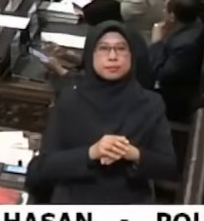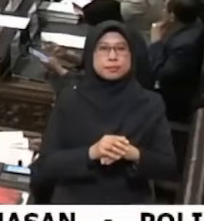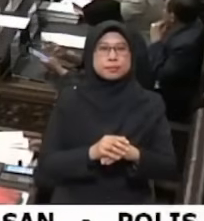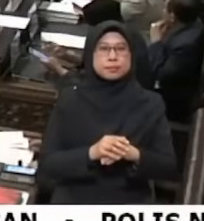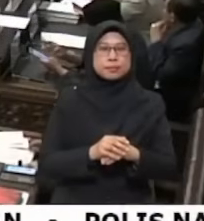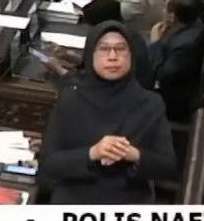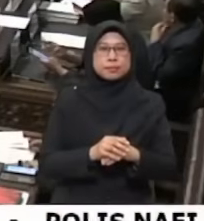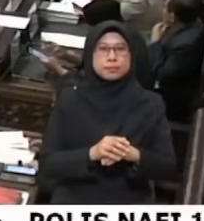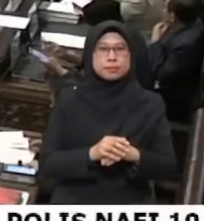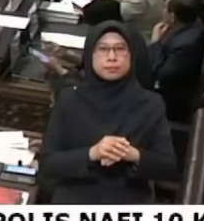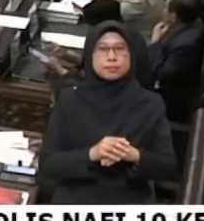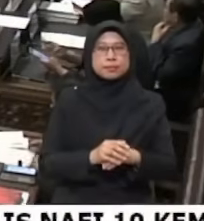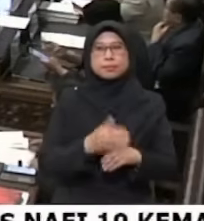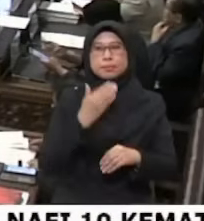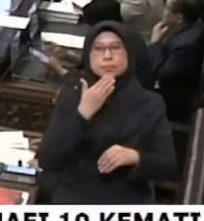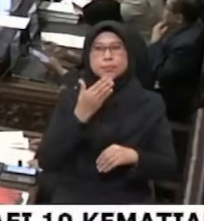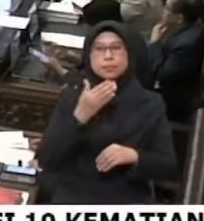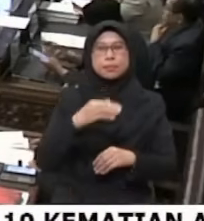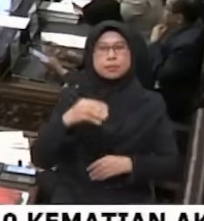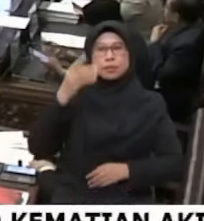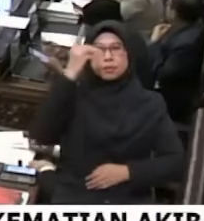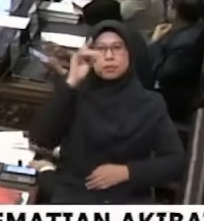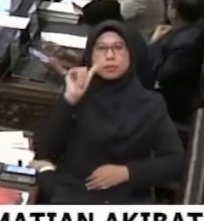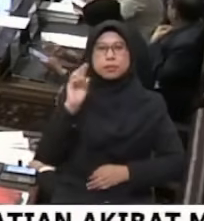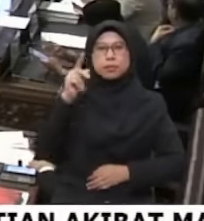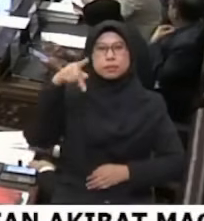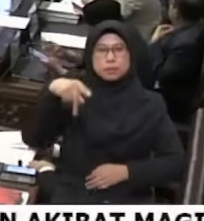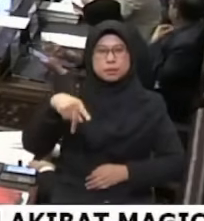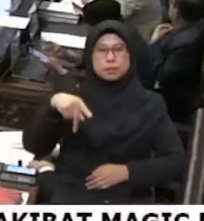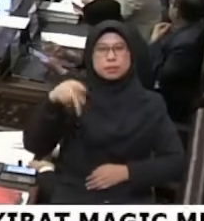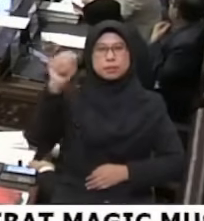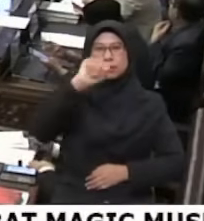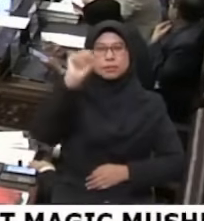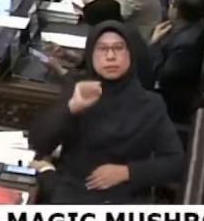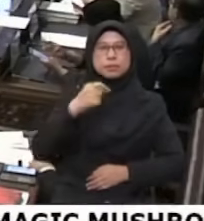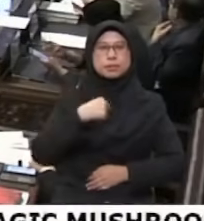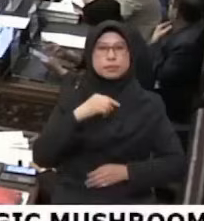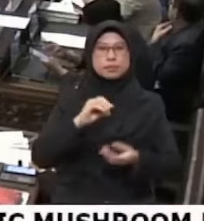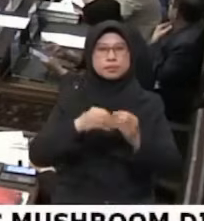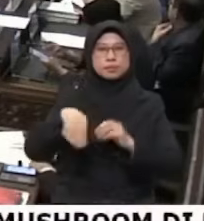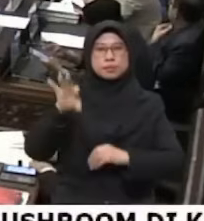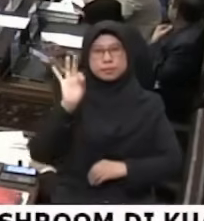AB terima kas di so saya